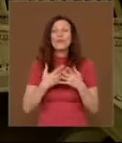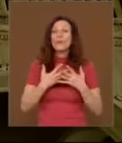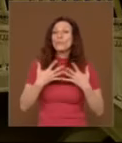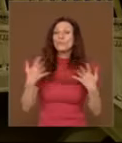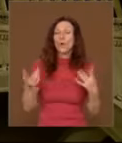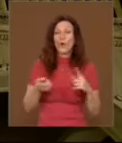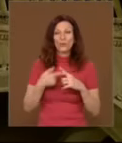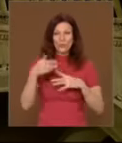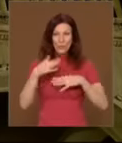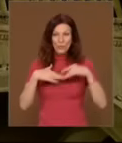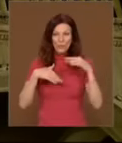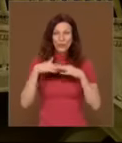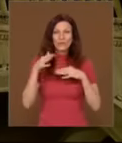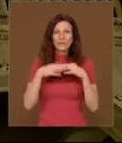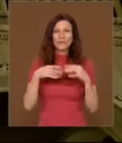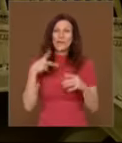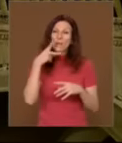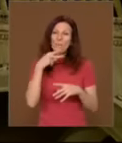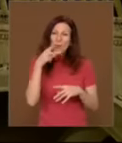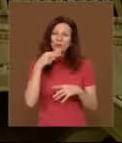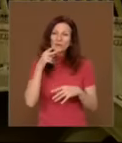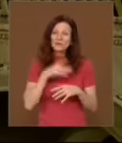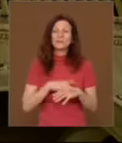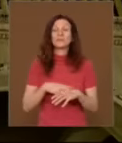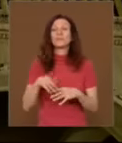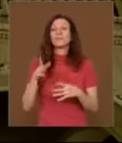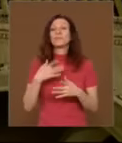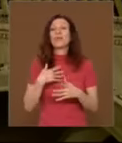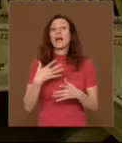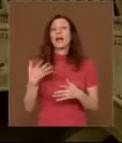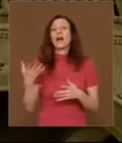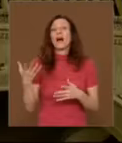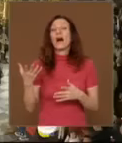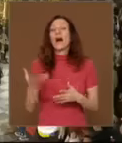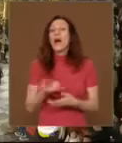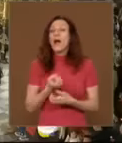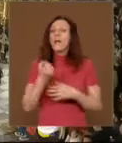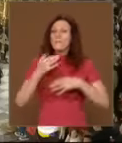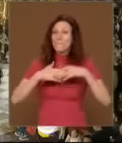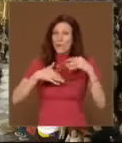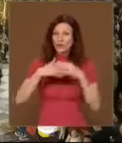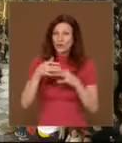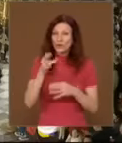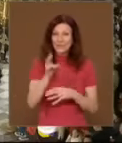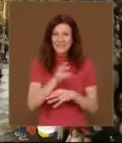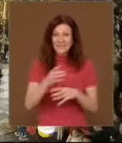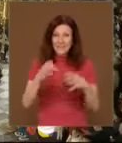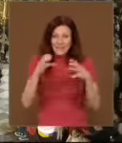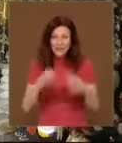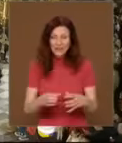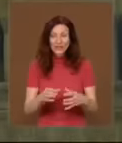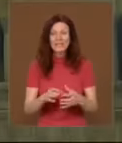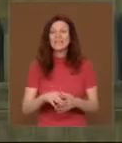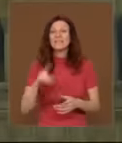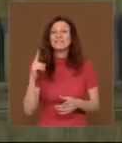подготвящите се да приемат светото кръщение вярващи християни са получавали